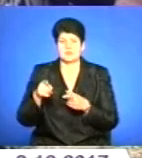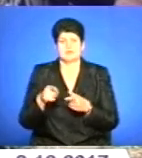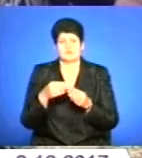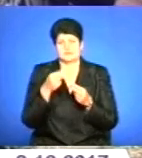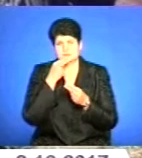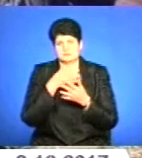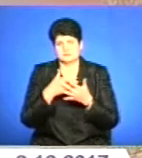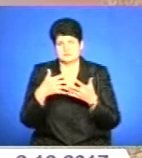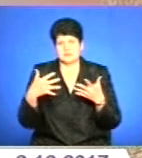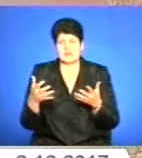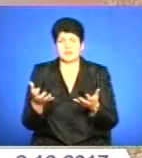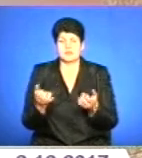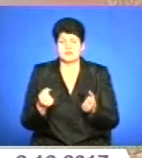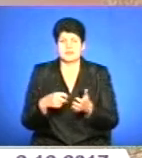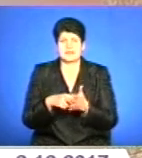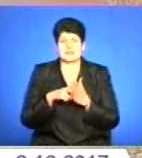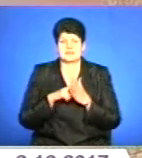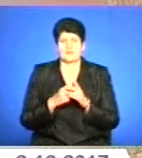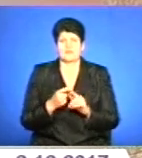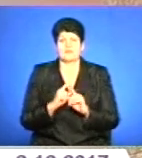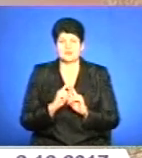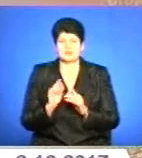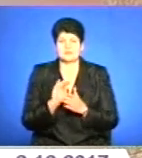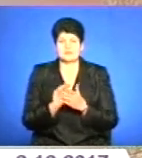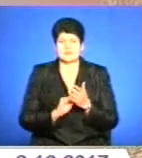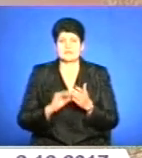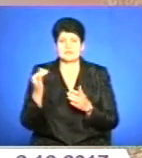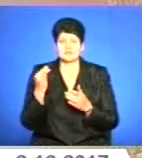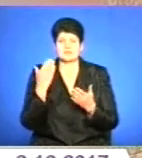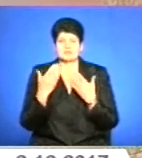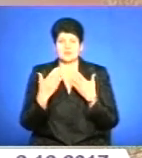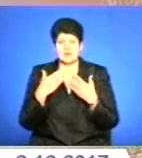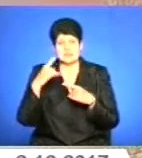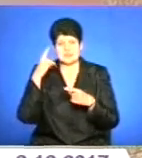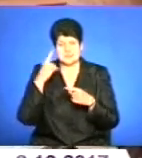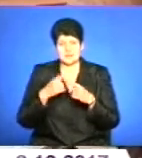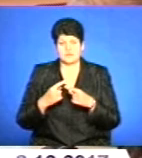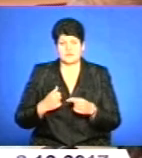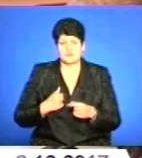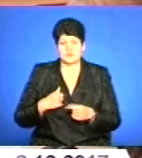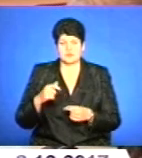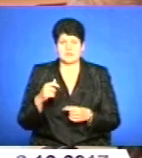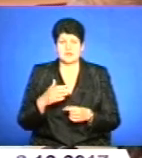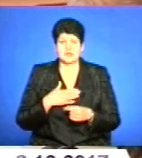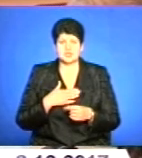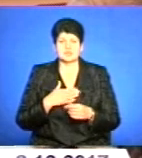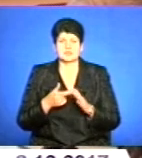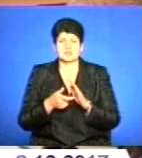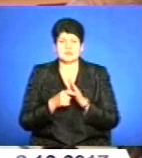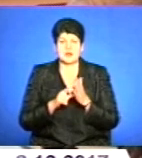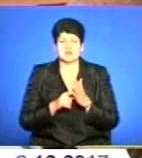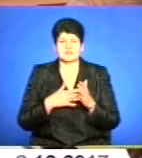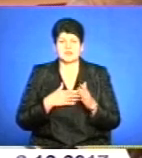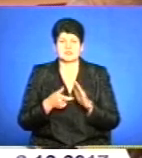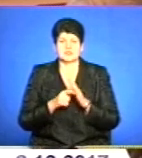листа. Та отримали від Олександра листа у відповідь. Щоб написати історію, спілкувалися з братом військового. Наш клас і наш класний